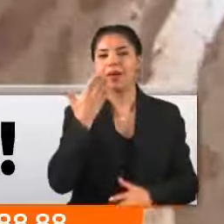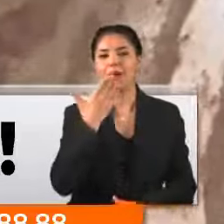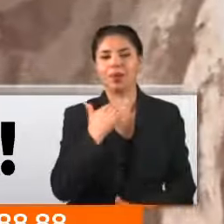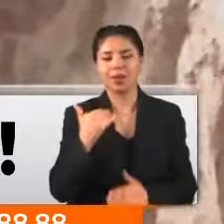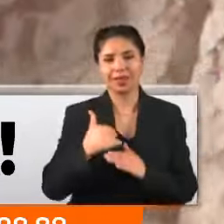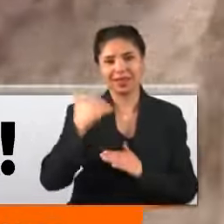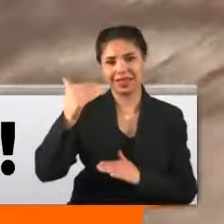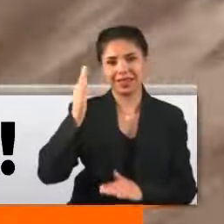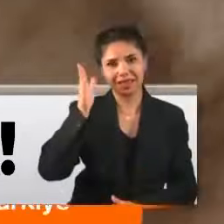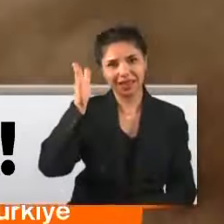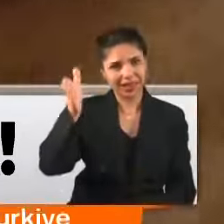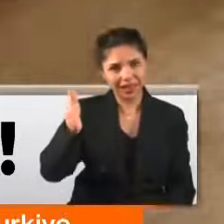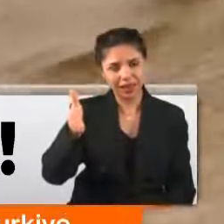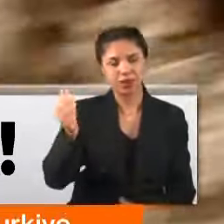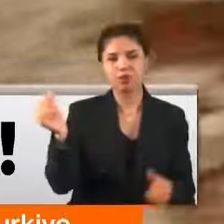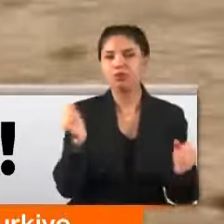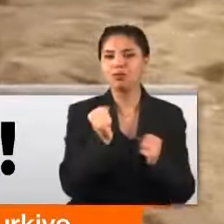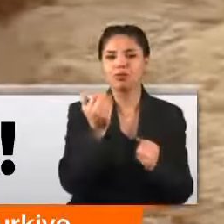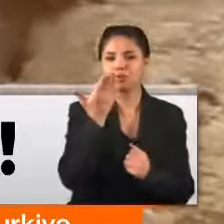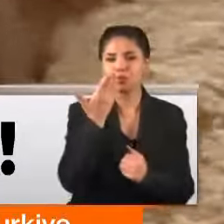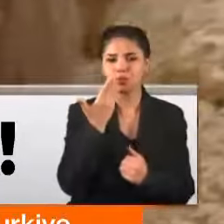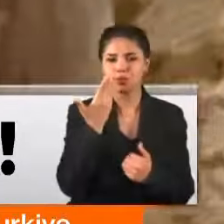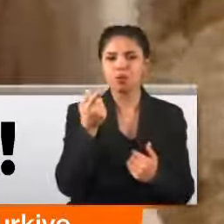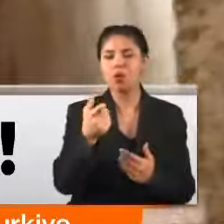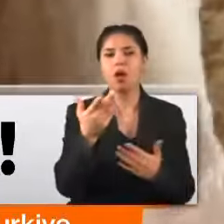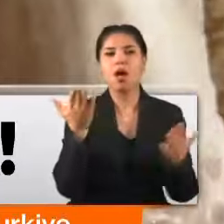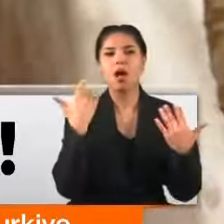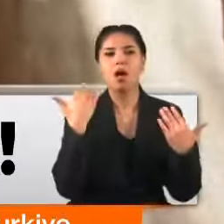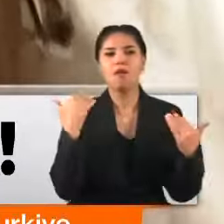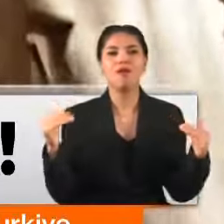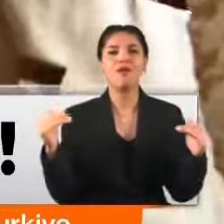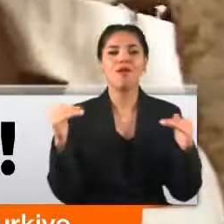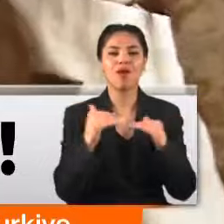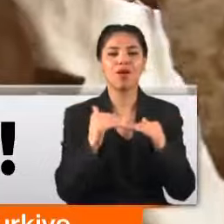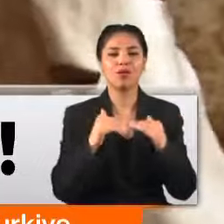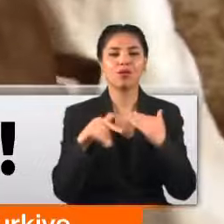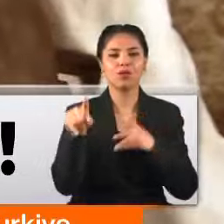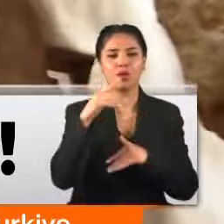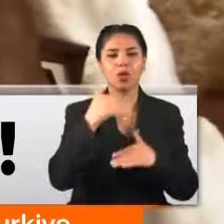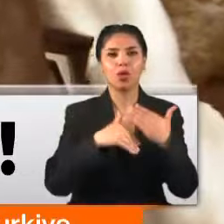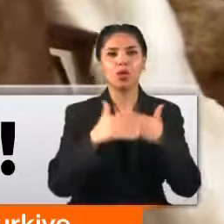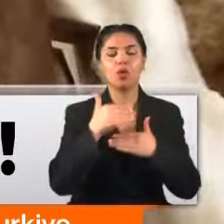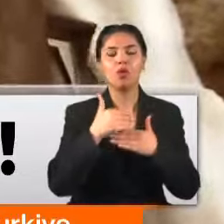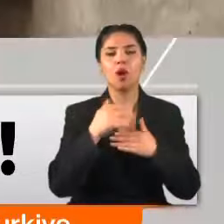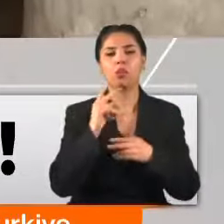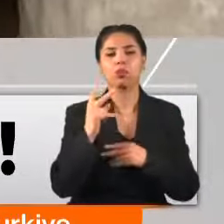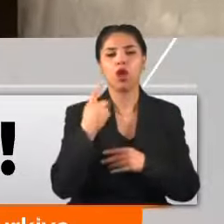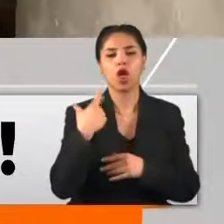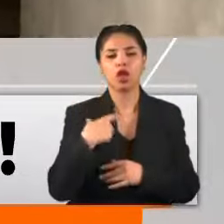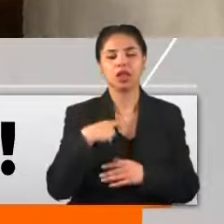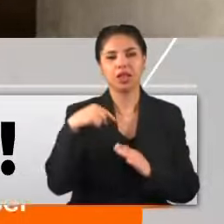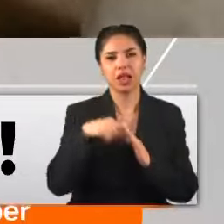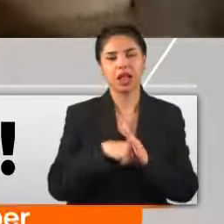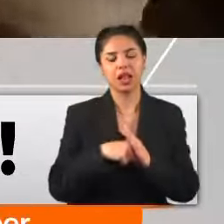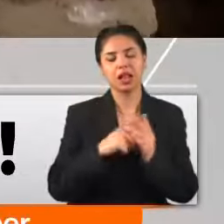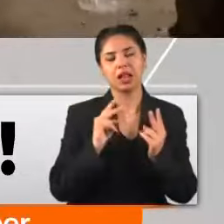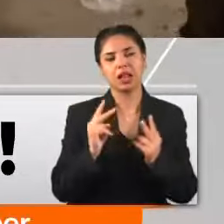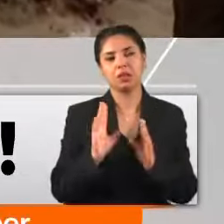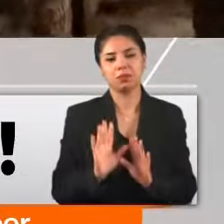Dışarıya çıktığınızda da üşümüyorsunuz. O hava dengesi işte bu duvarların özelliği. Ne için